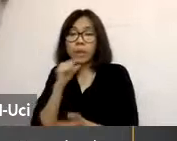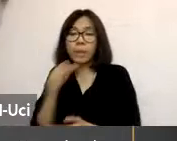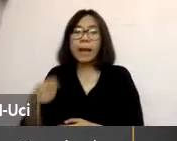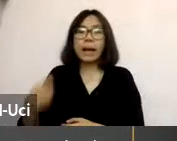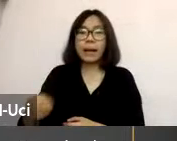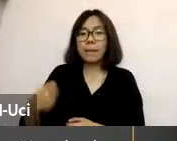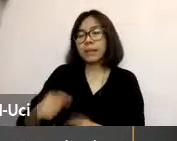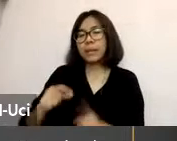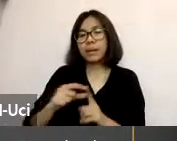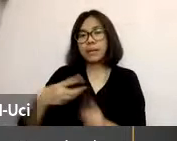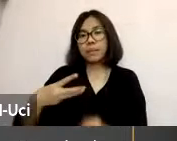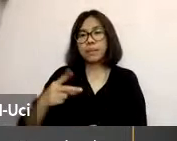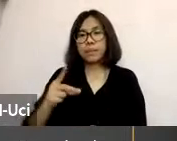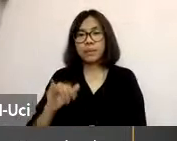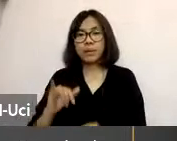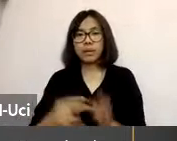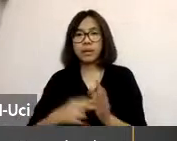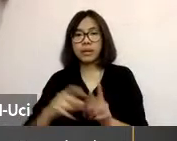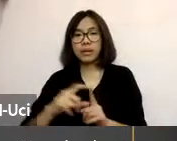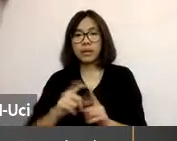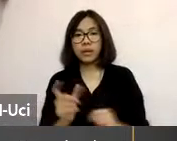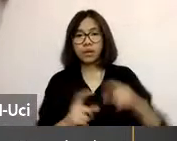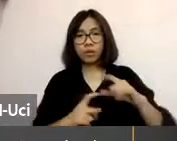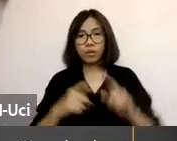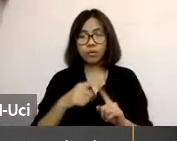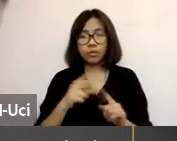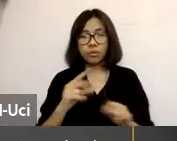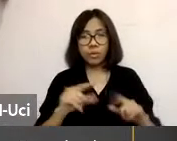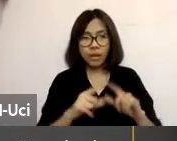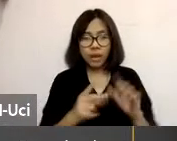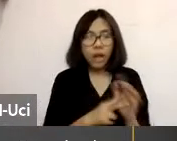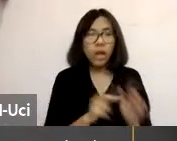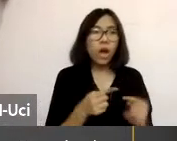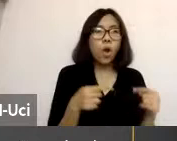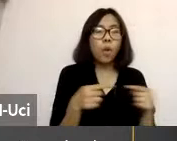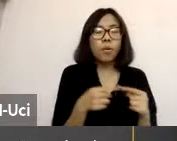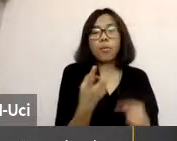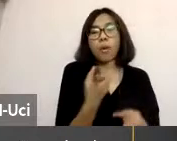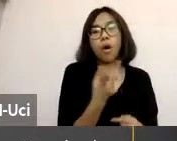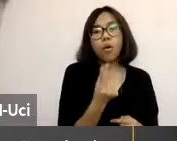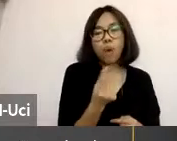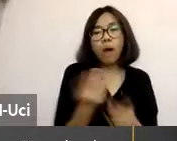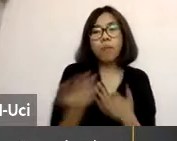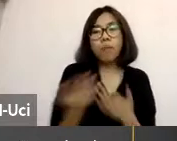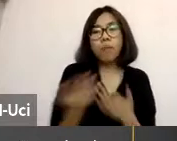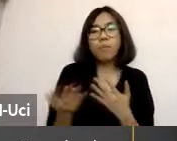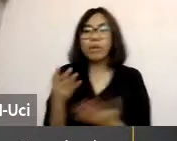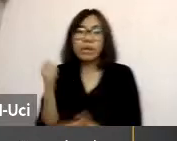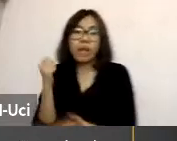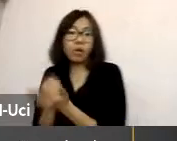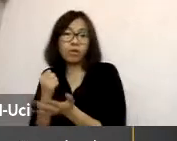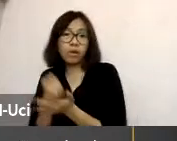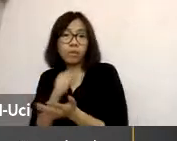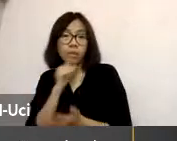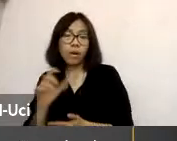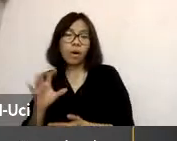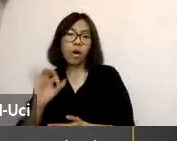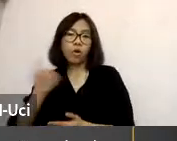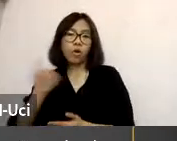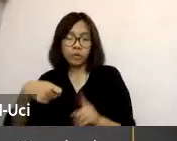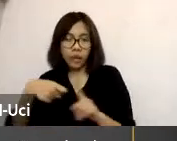keuangan ya barangkali OJK kemudian dengan asosiasi pelaku usaha sebidang dan